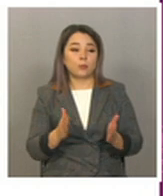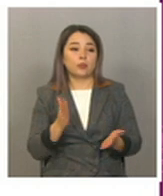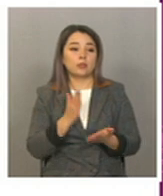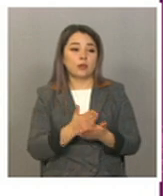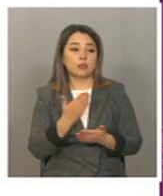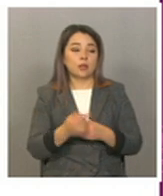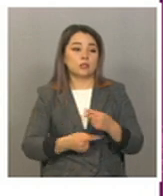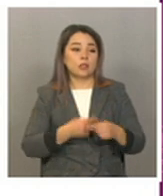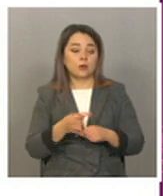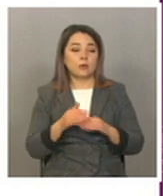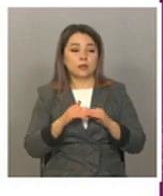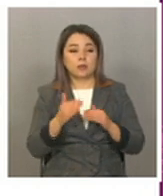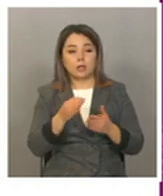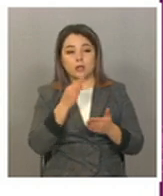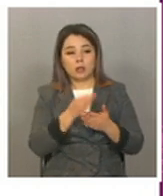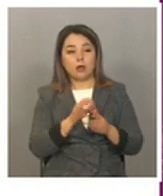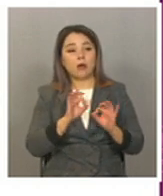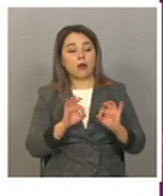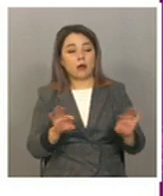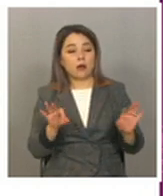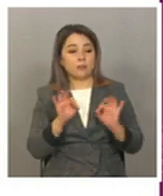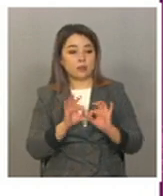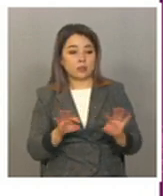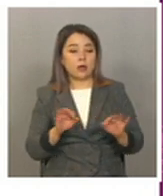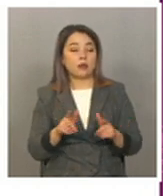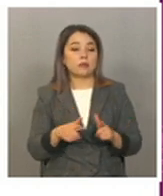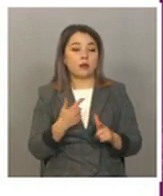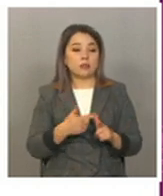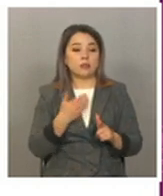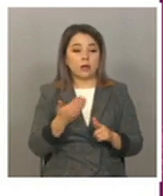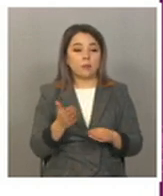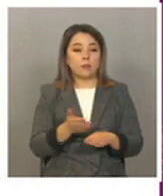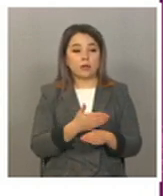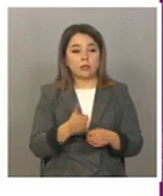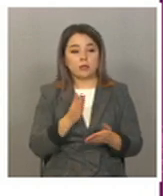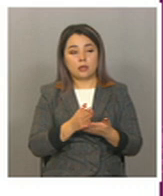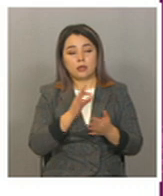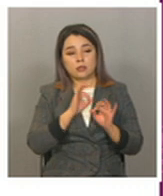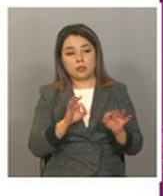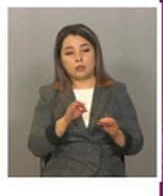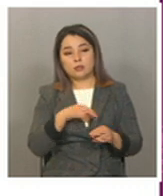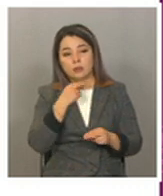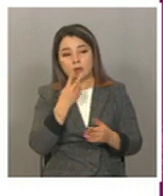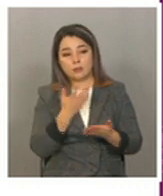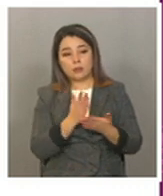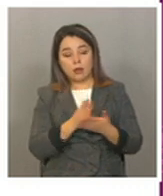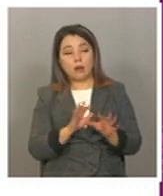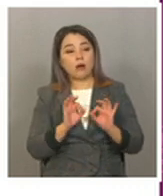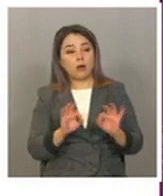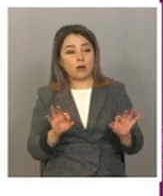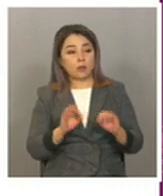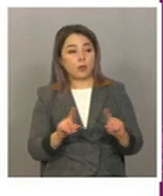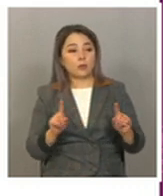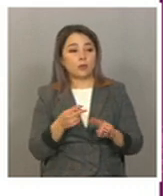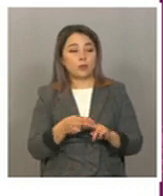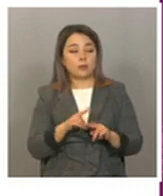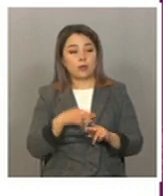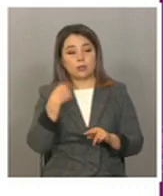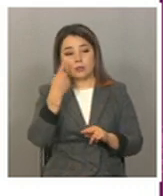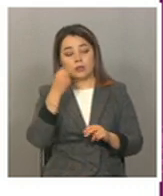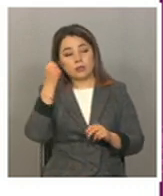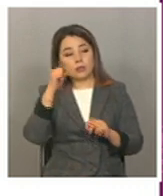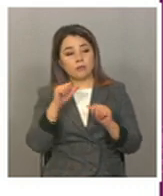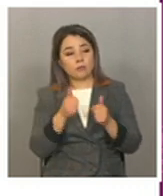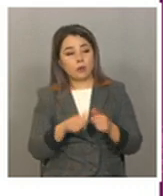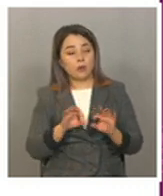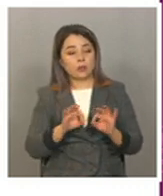следующие грани. Объясни, назови, поделись. Объясните, что символизируют имена